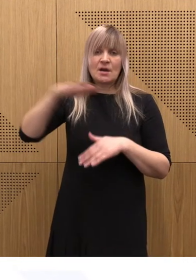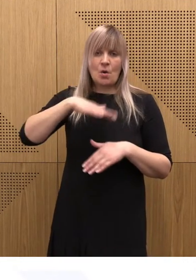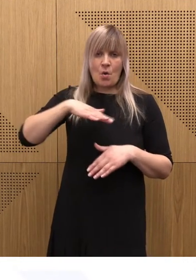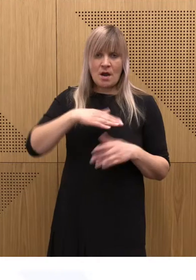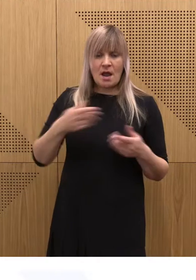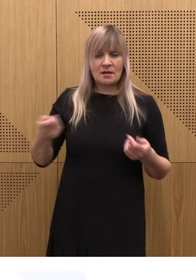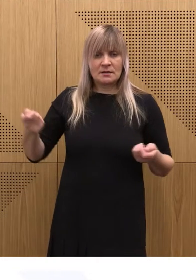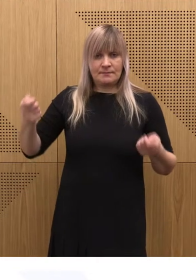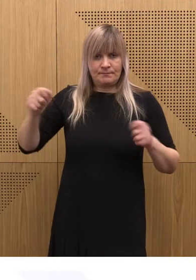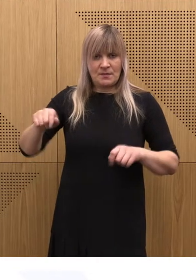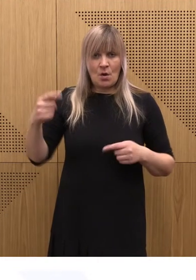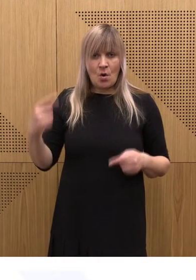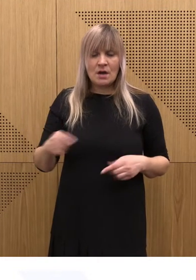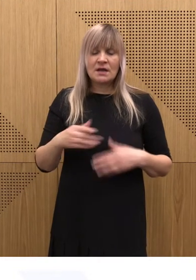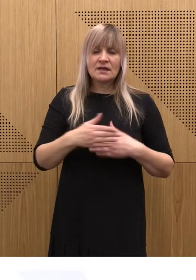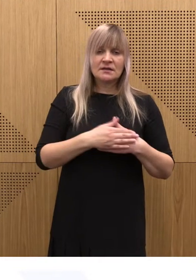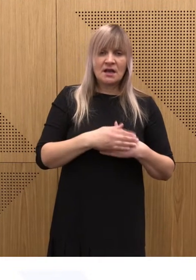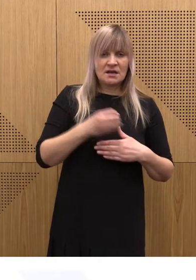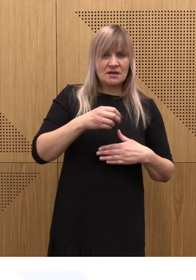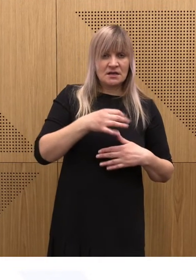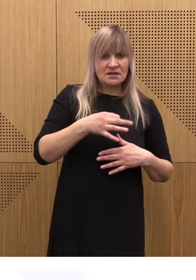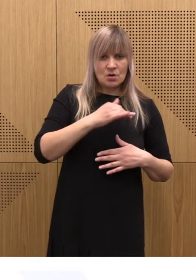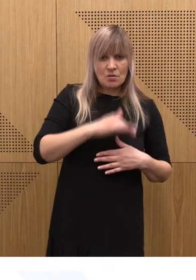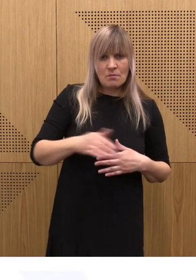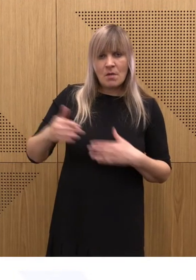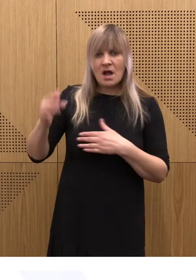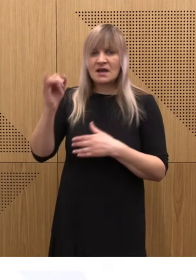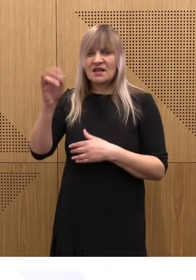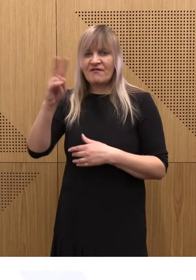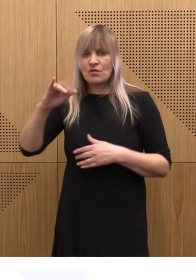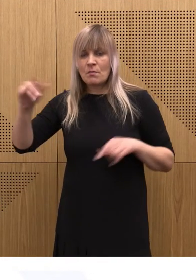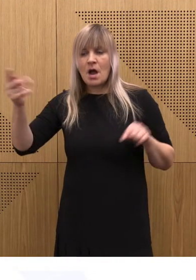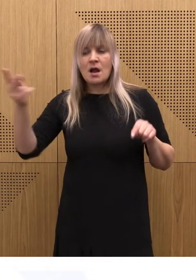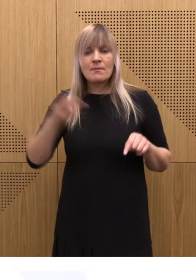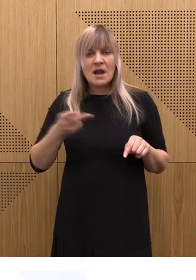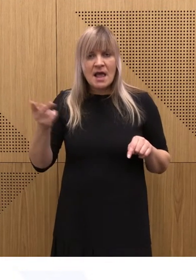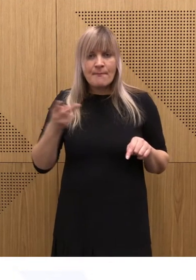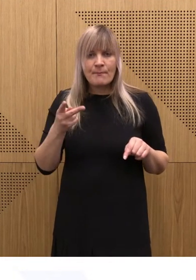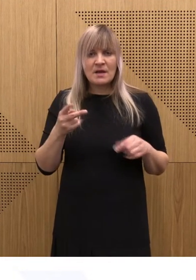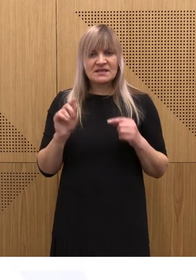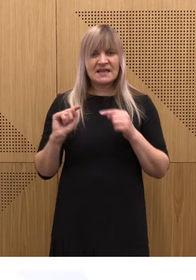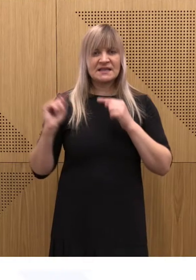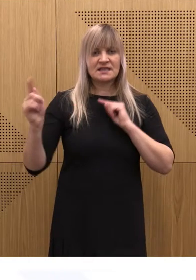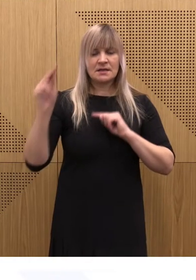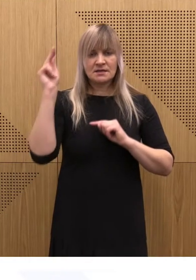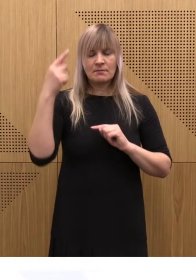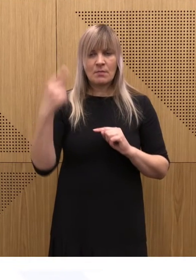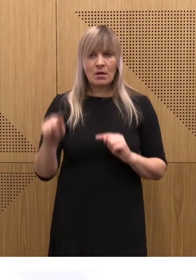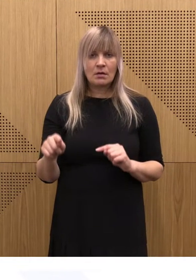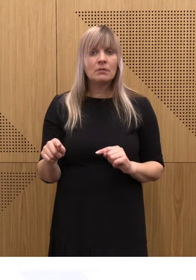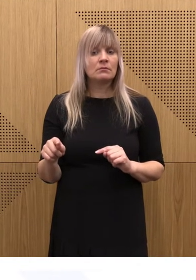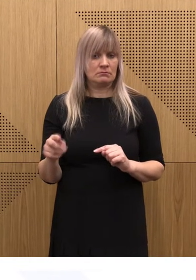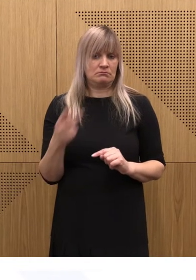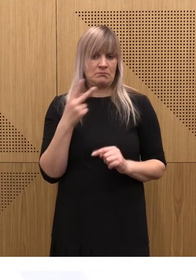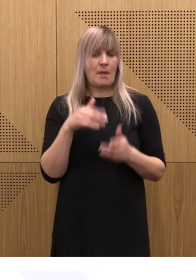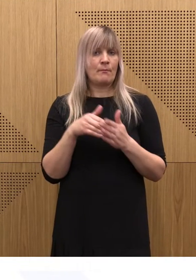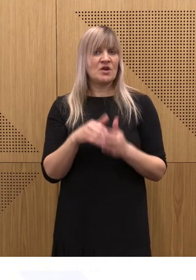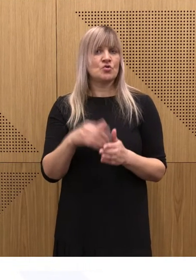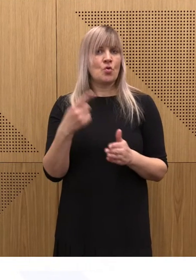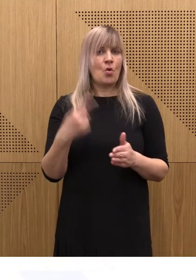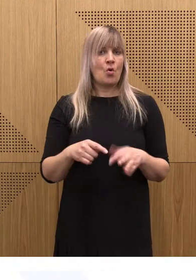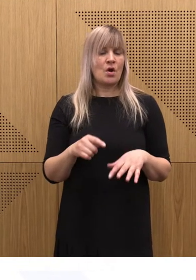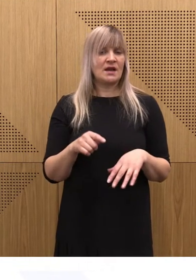piirangud Ida-Virumaale ja Tallinnas Harjumaale, läksid gümnaasiumid distantsõppele, siis ikkagi ta mingi mõju avaldas. Et